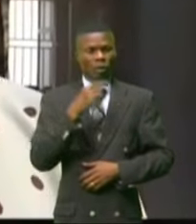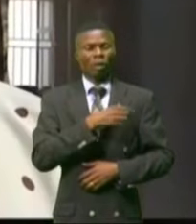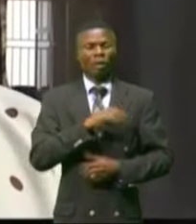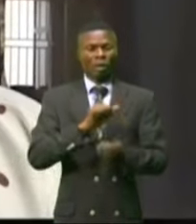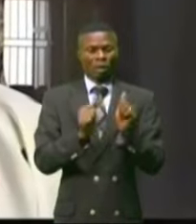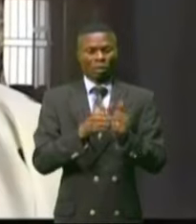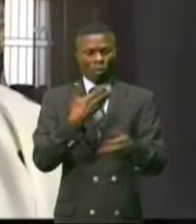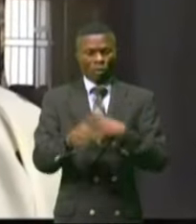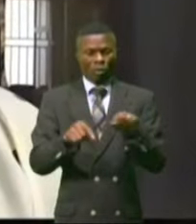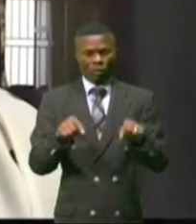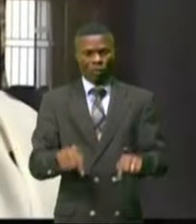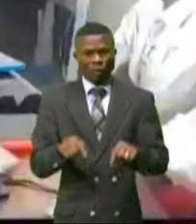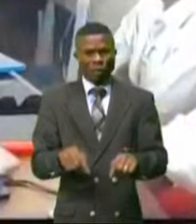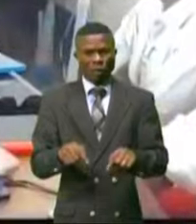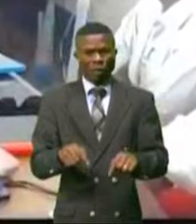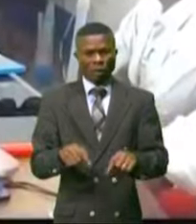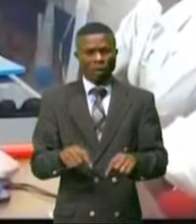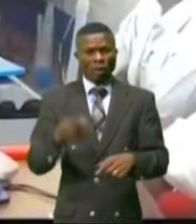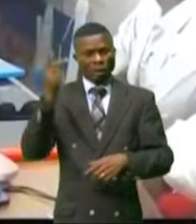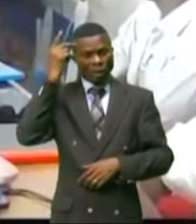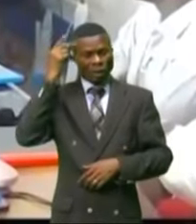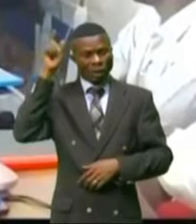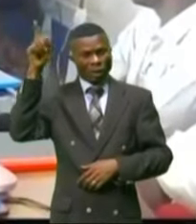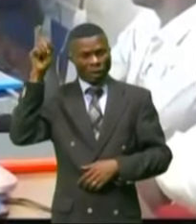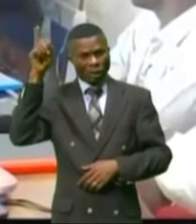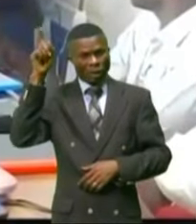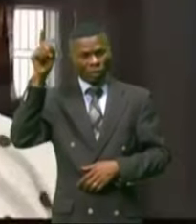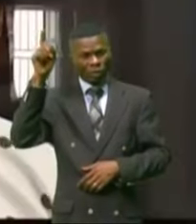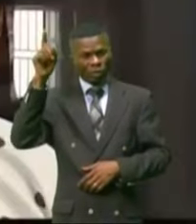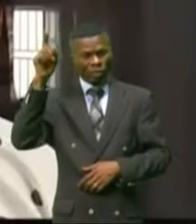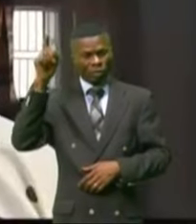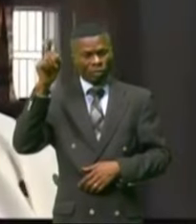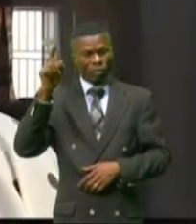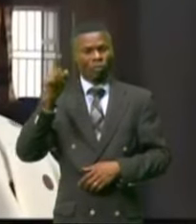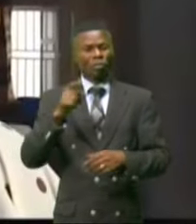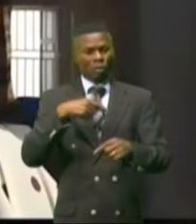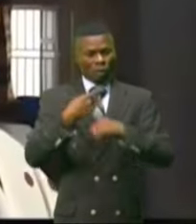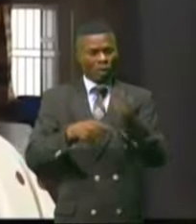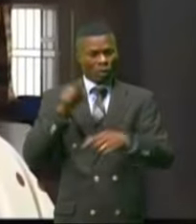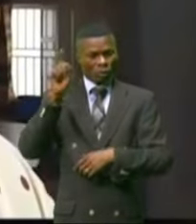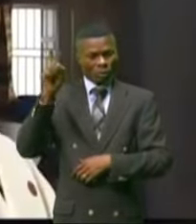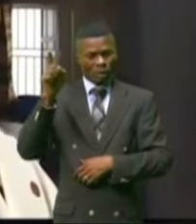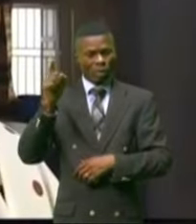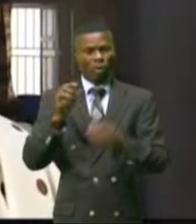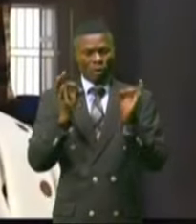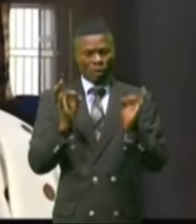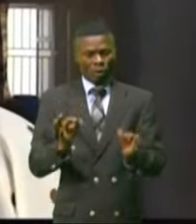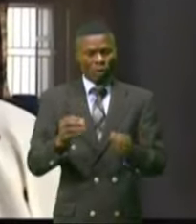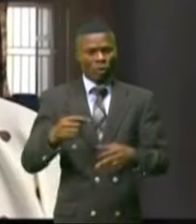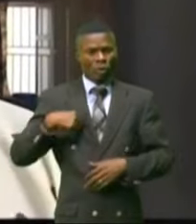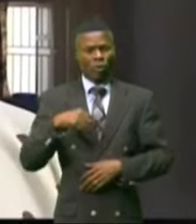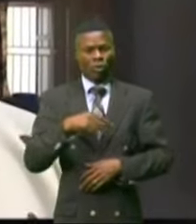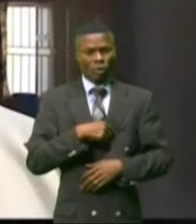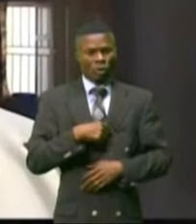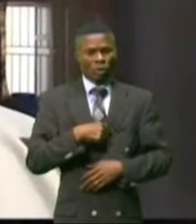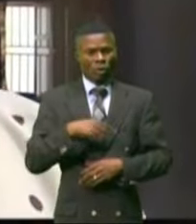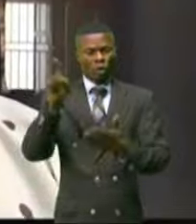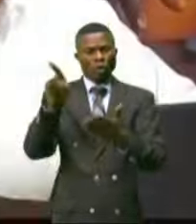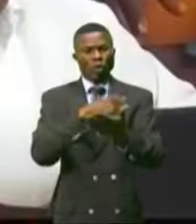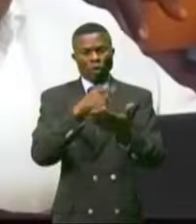fait à Kinshasa, qui était le point de départ, et nous voulons